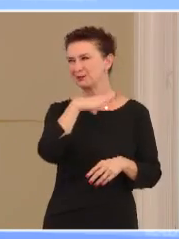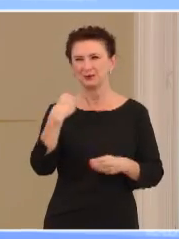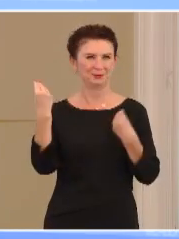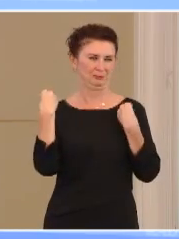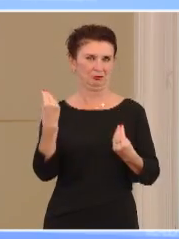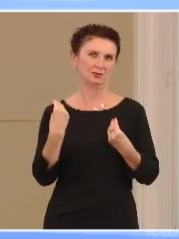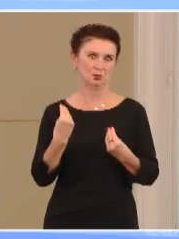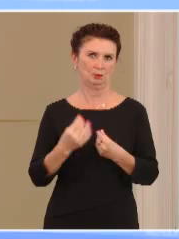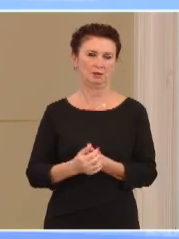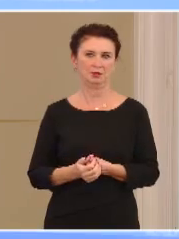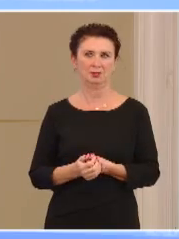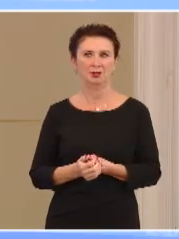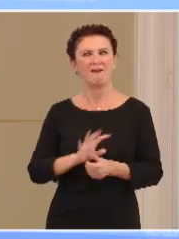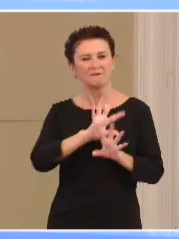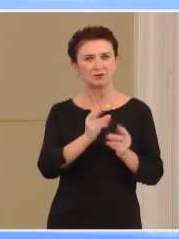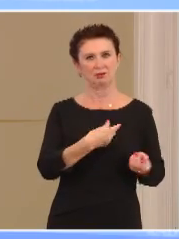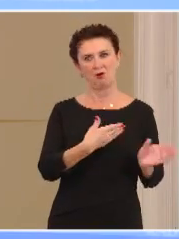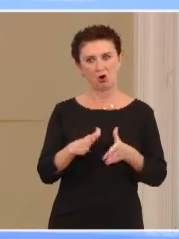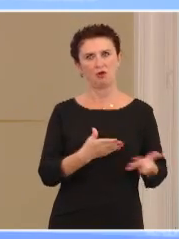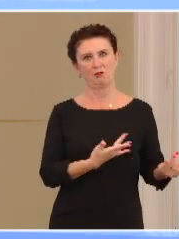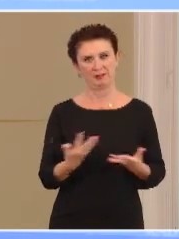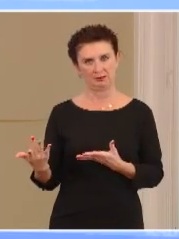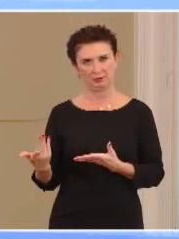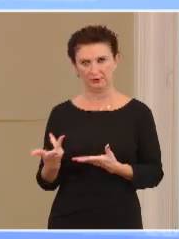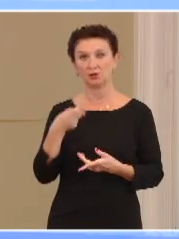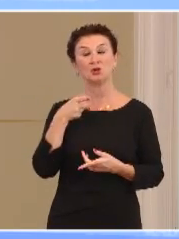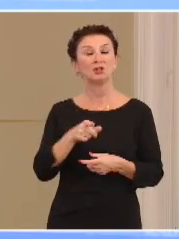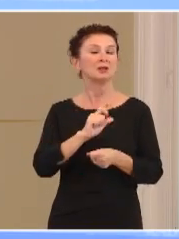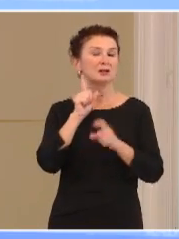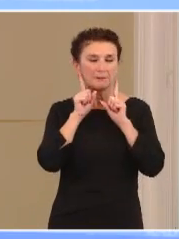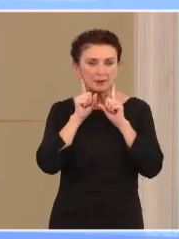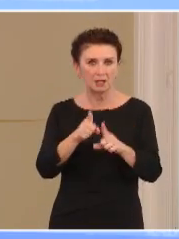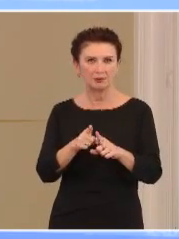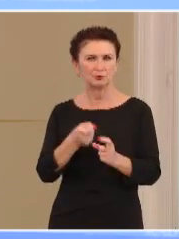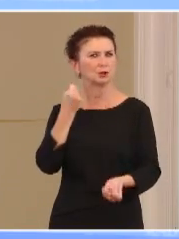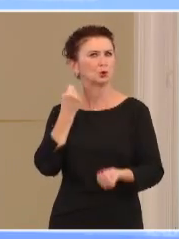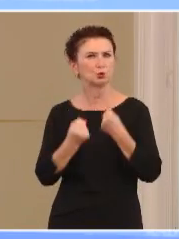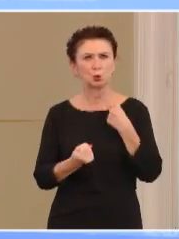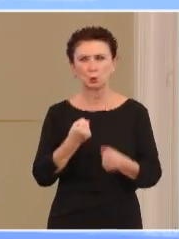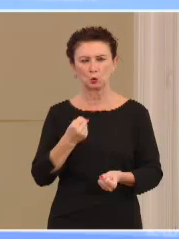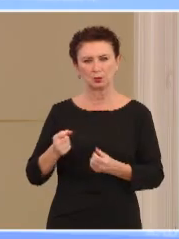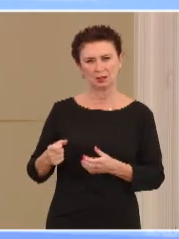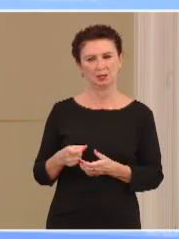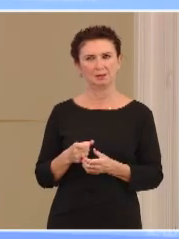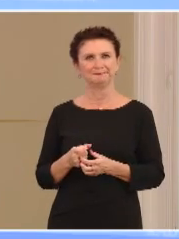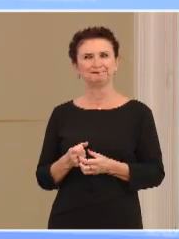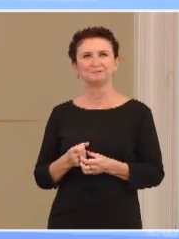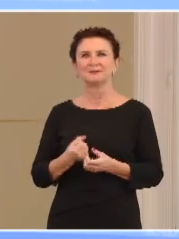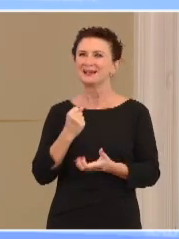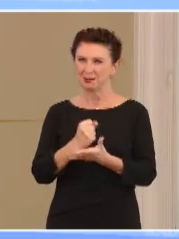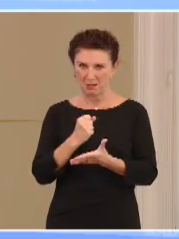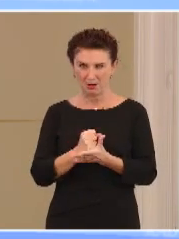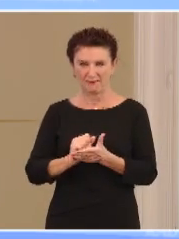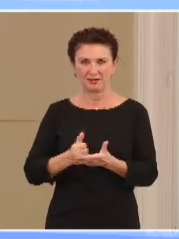jest załatwione. To jest naprawdę ciężka droga dojścia do ustabilizowania naszego